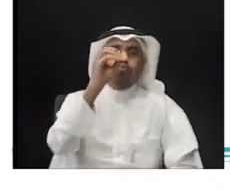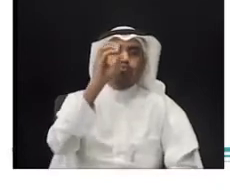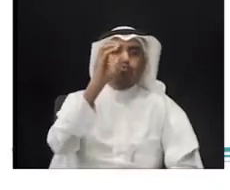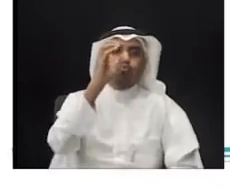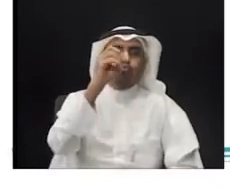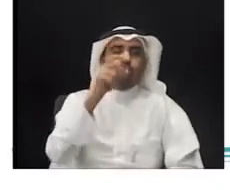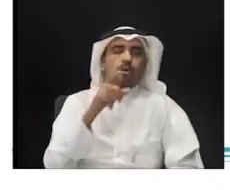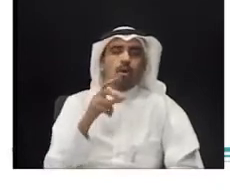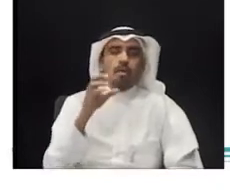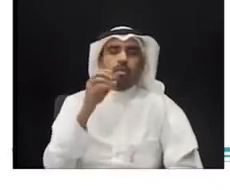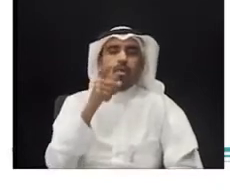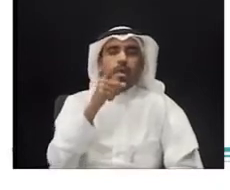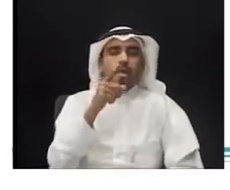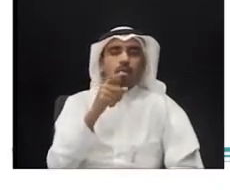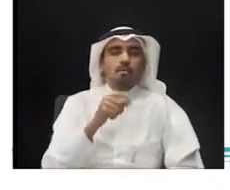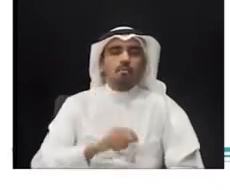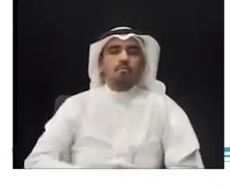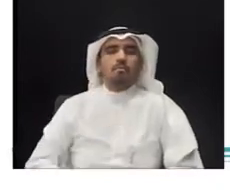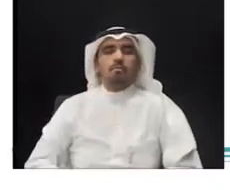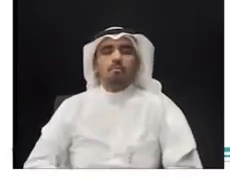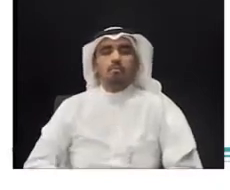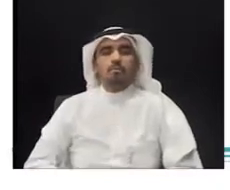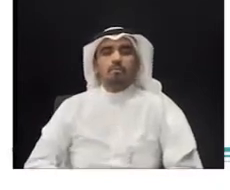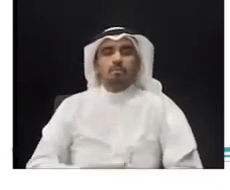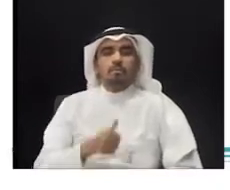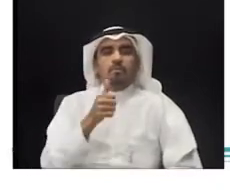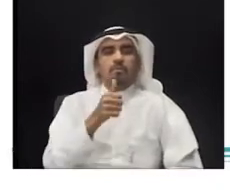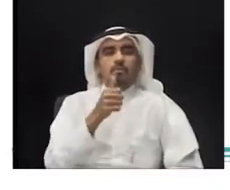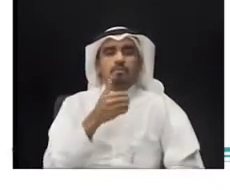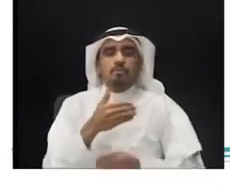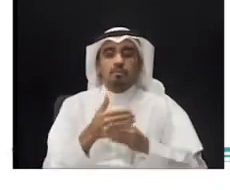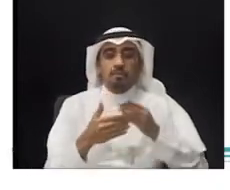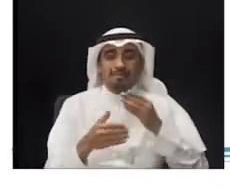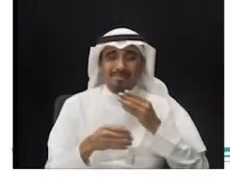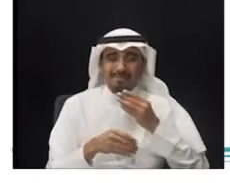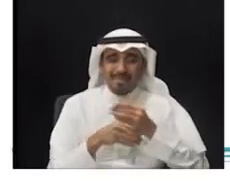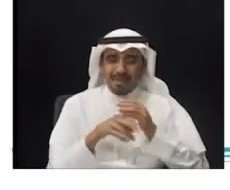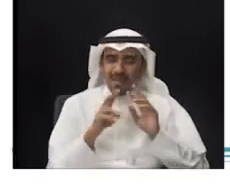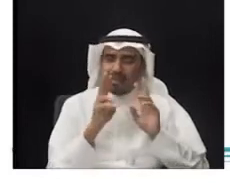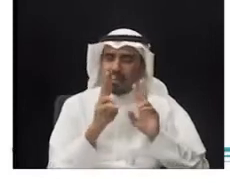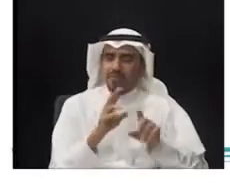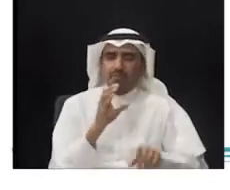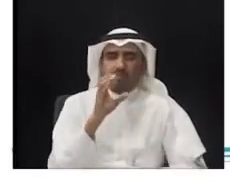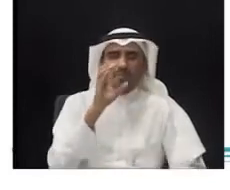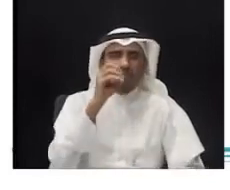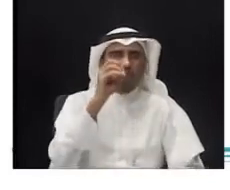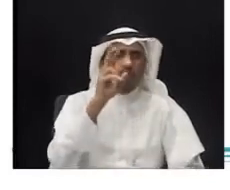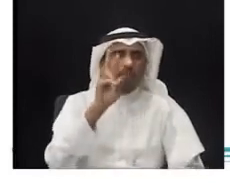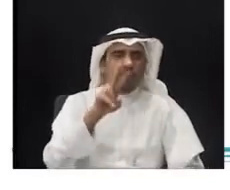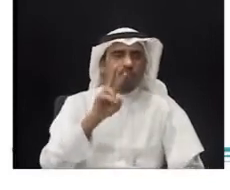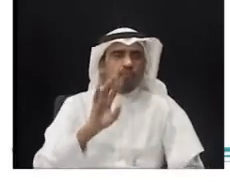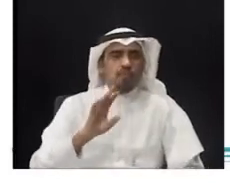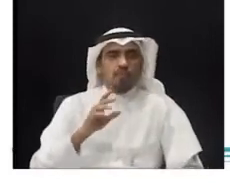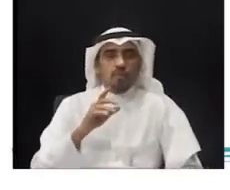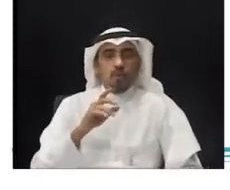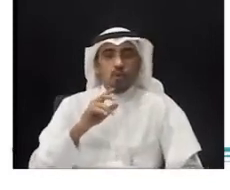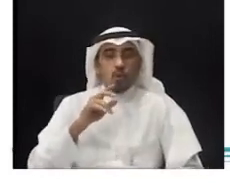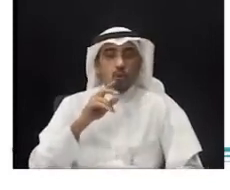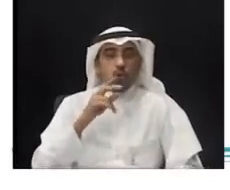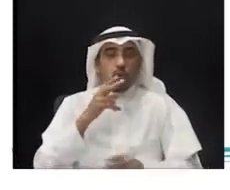وهي السكون، نقول هذا السكون على الألف، فالمبني يلزم علامة